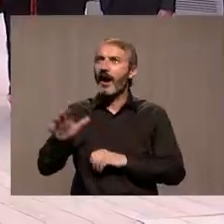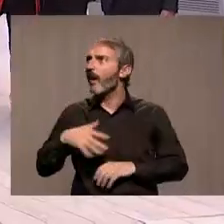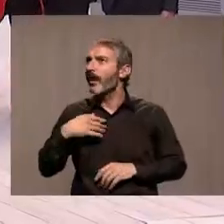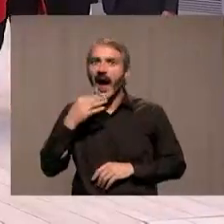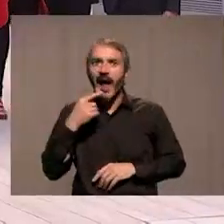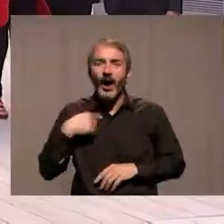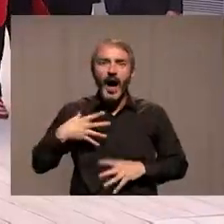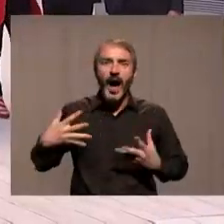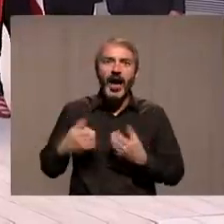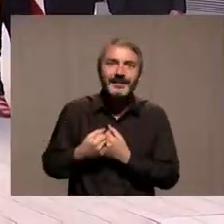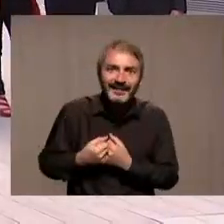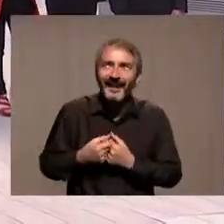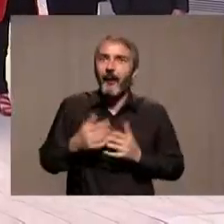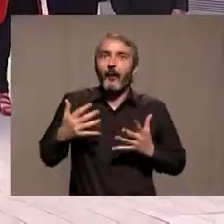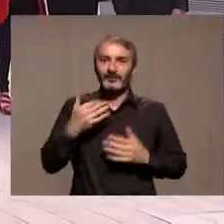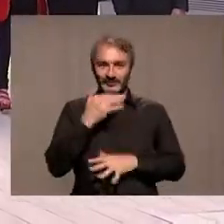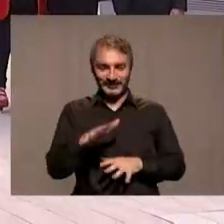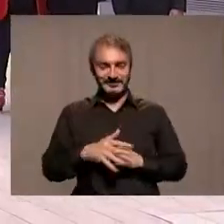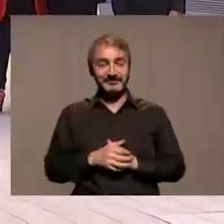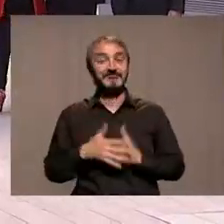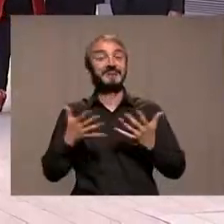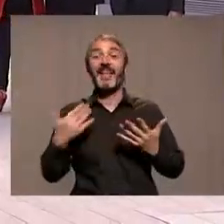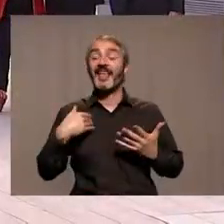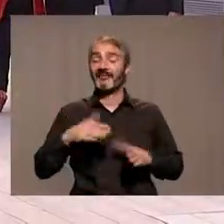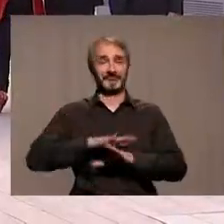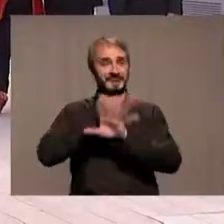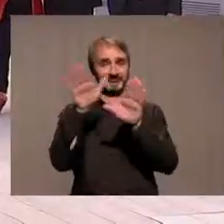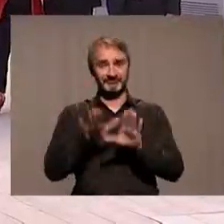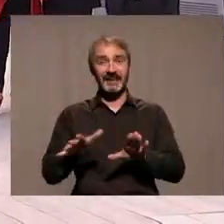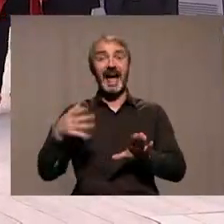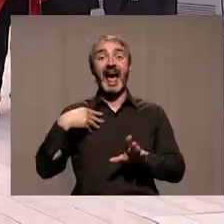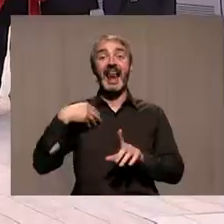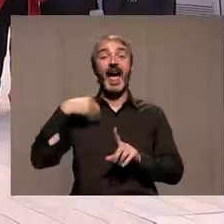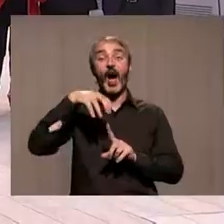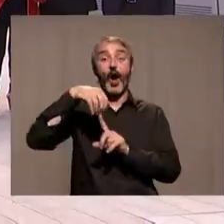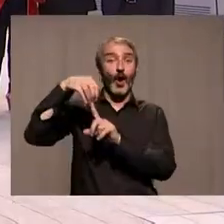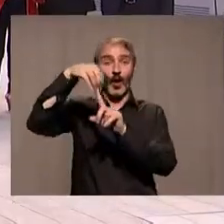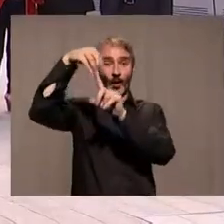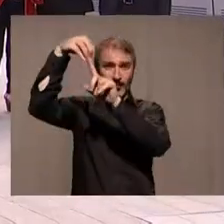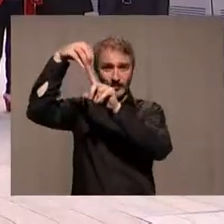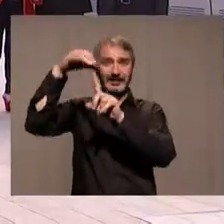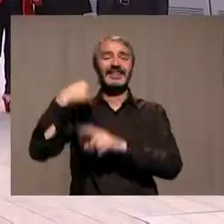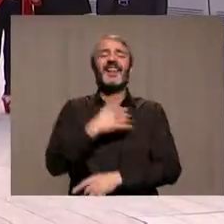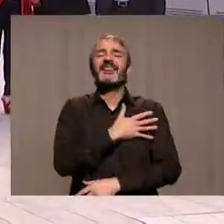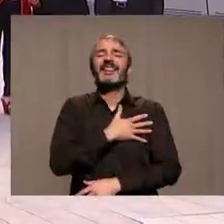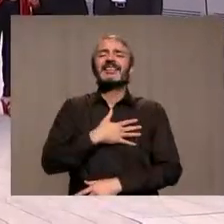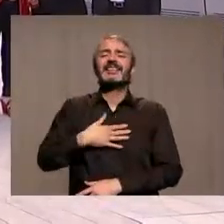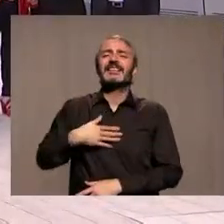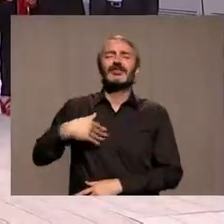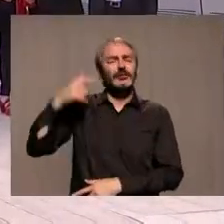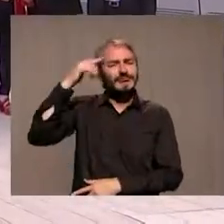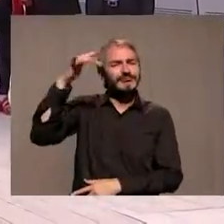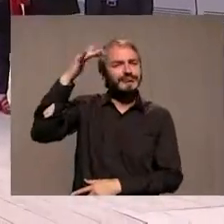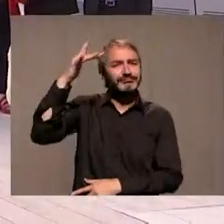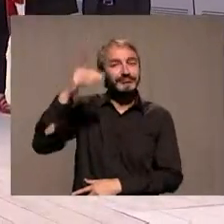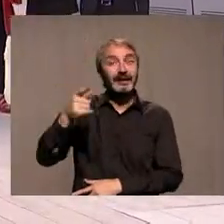Tenim baixes, que no sigui ara mortal. I, en fi, arriba l'hora de deixar anar els globus i amb ells els millors desitjos. Així és que ens